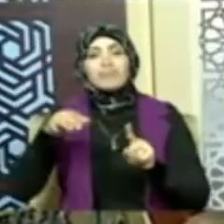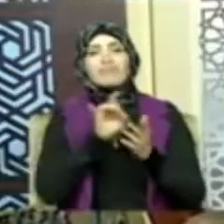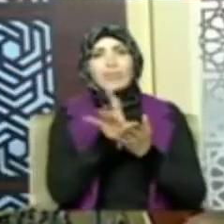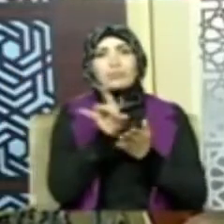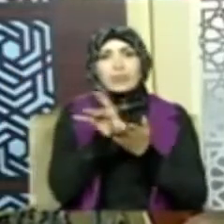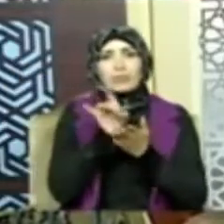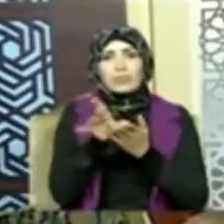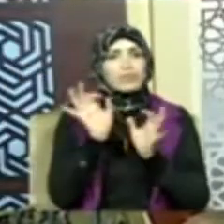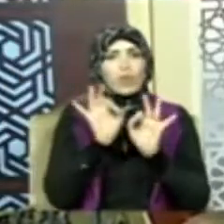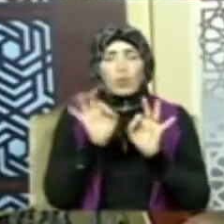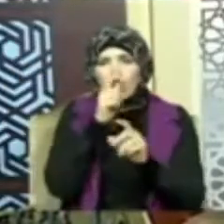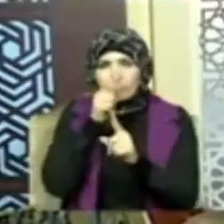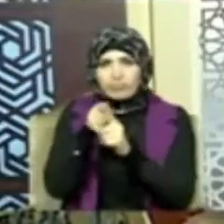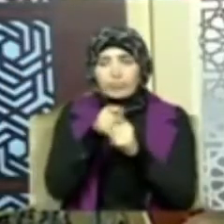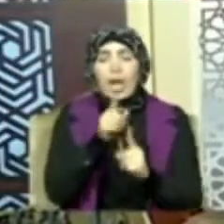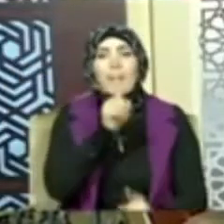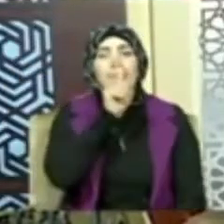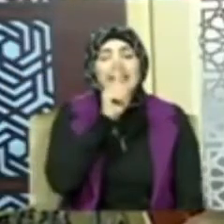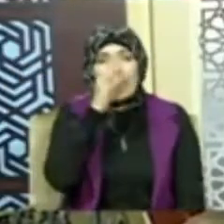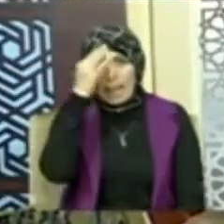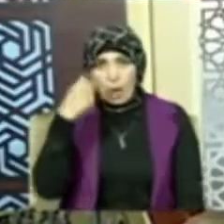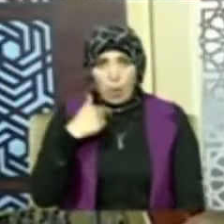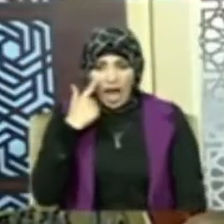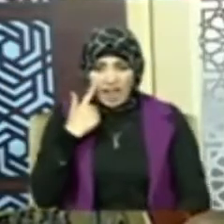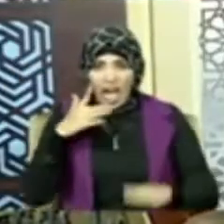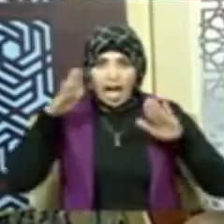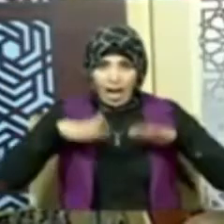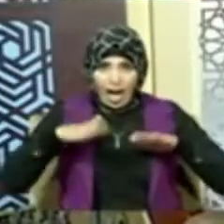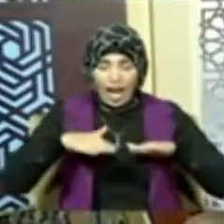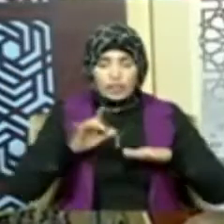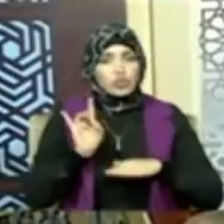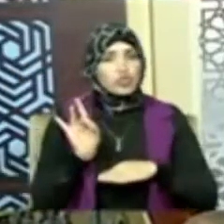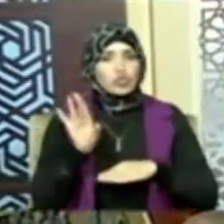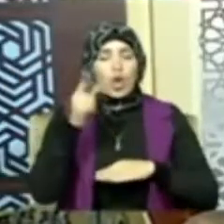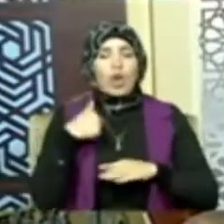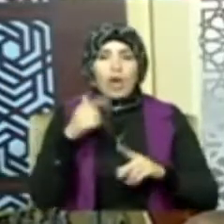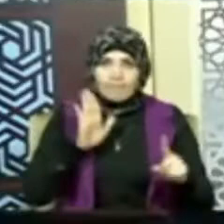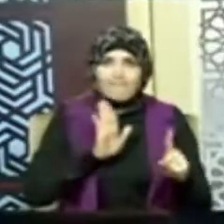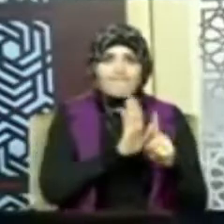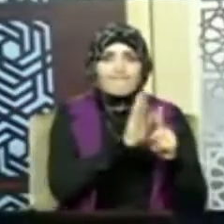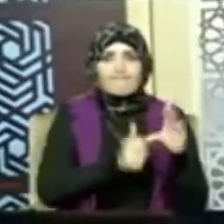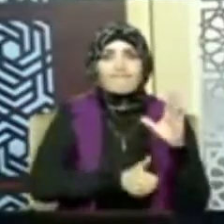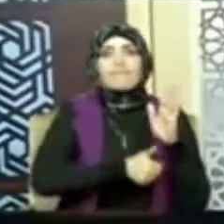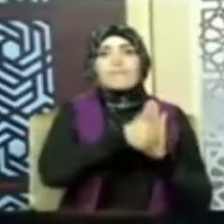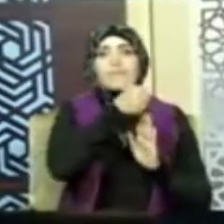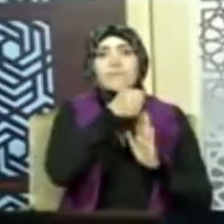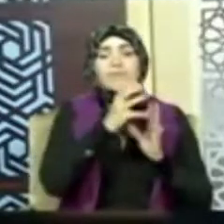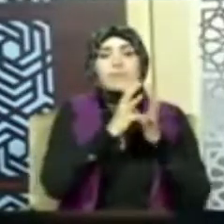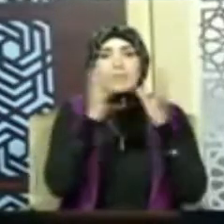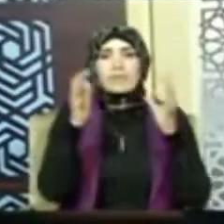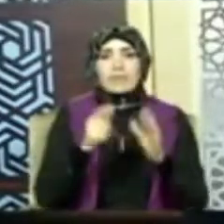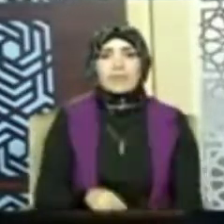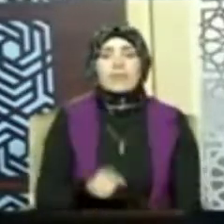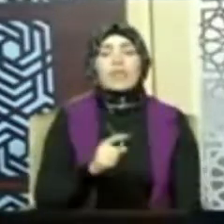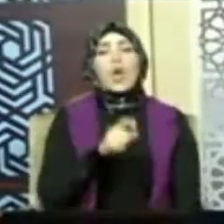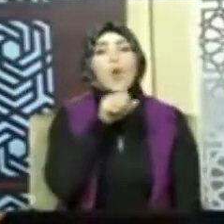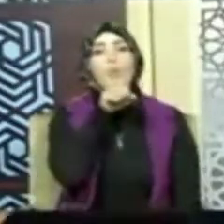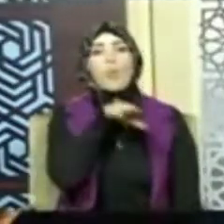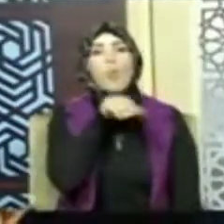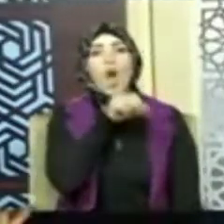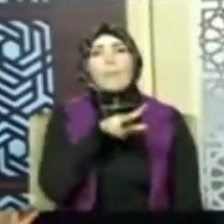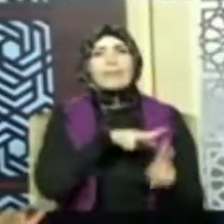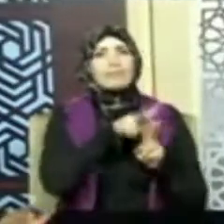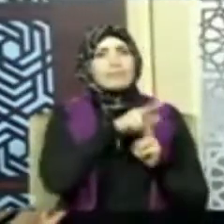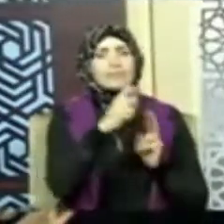أحياني الله لأنصرنك نصرا عزيزا مؤذرا. واشتد الأذى بسيدنا